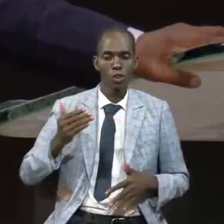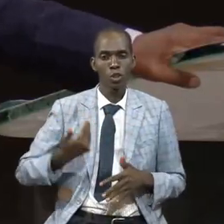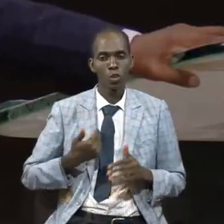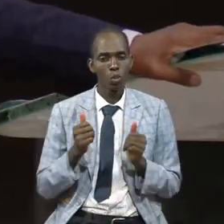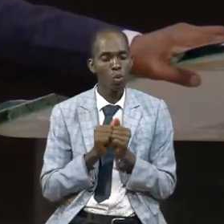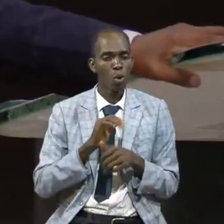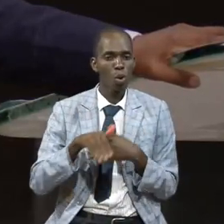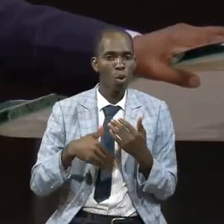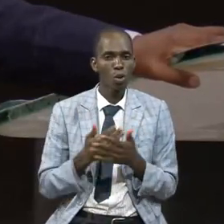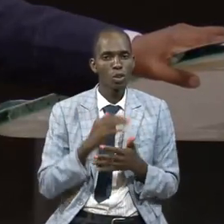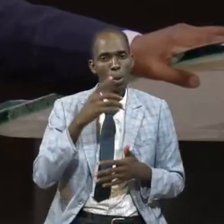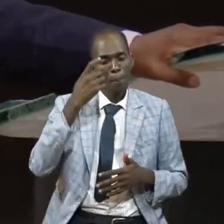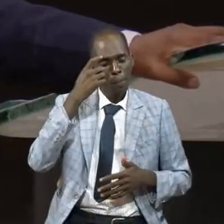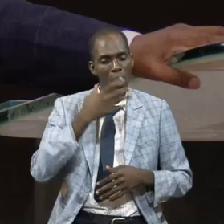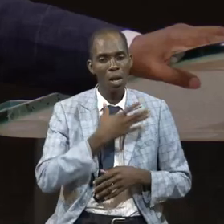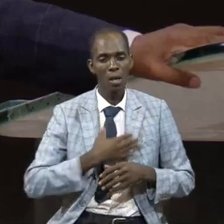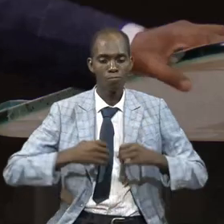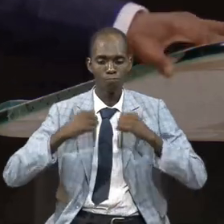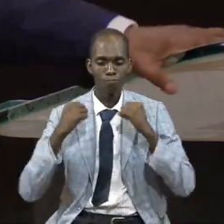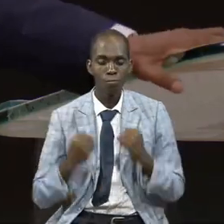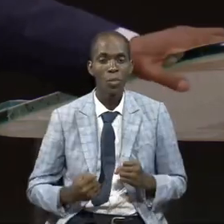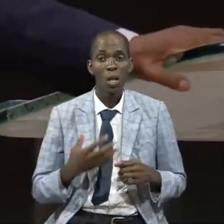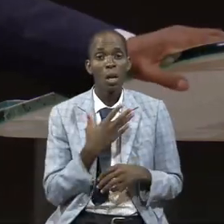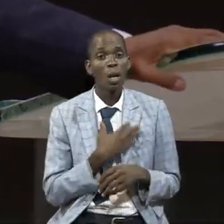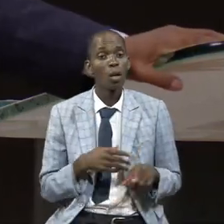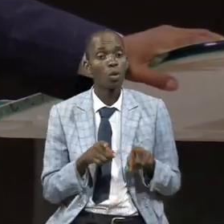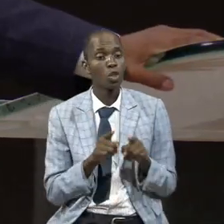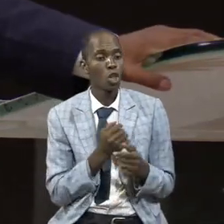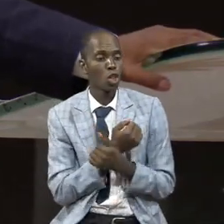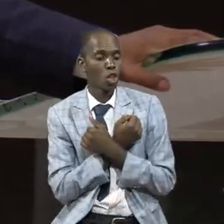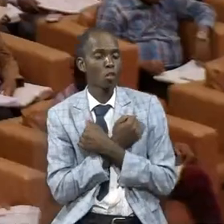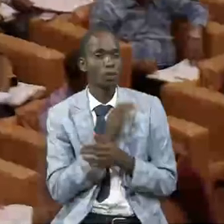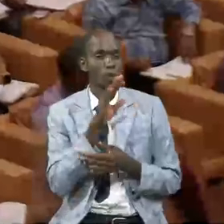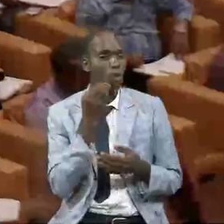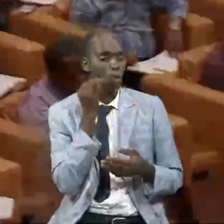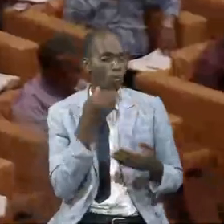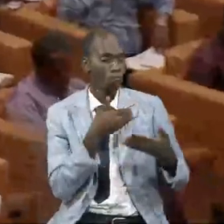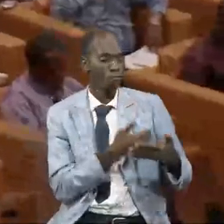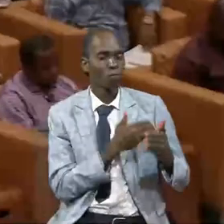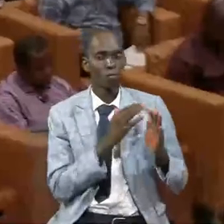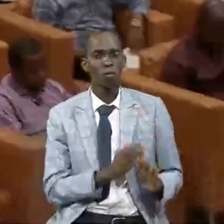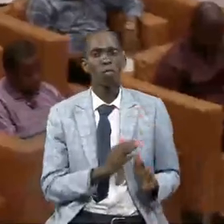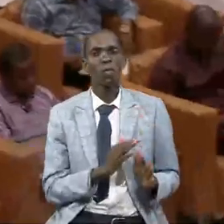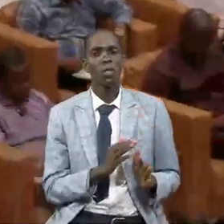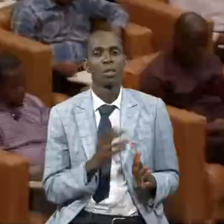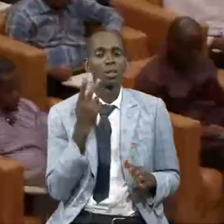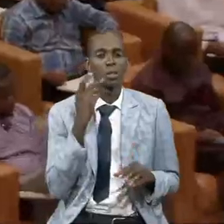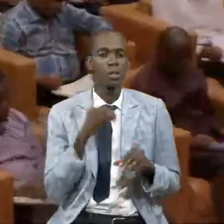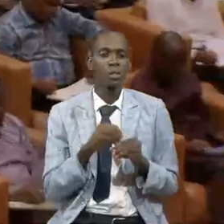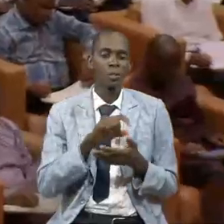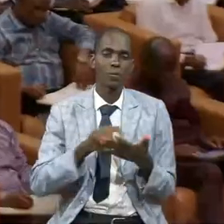de toute votre pensée, aimer le Seigneur de toute votre force et aimer votre prochain comme vous-même. Et l'homme